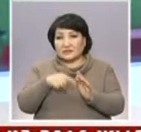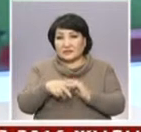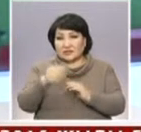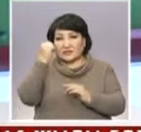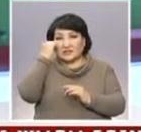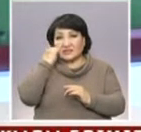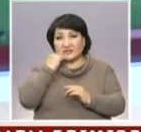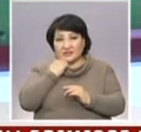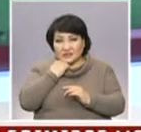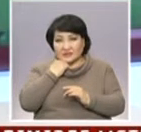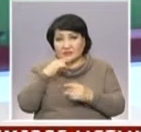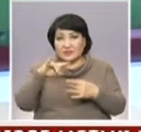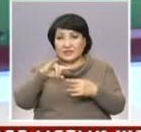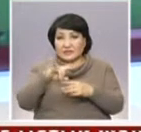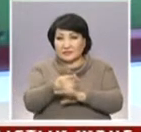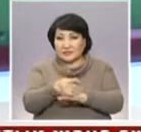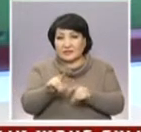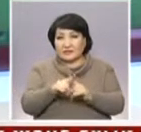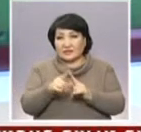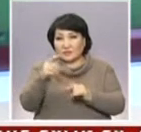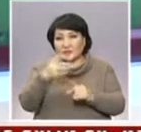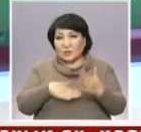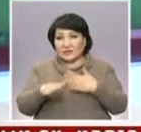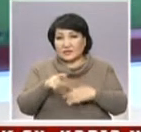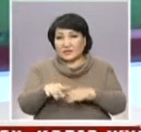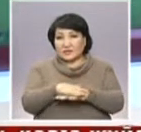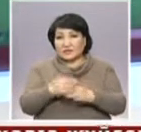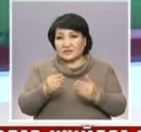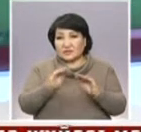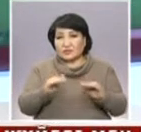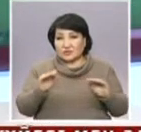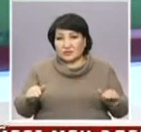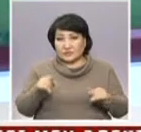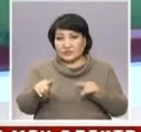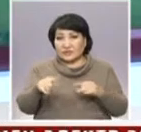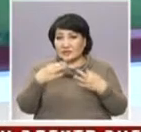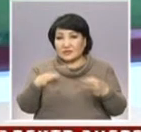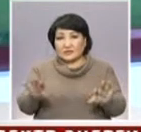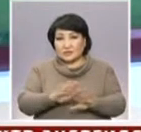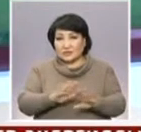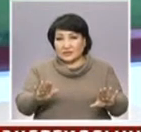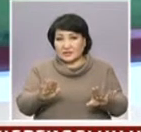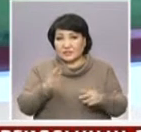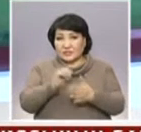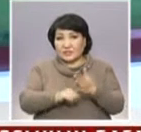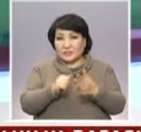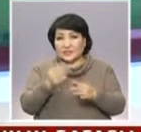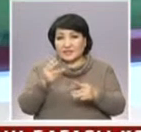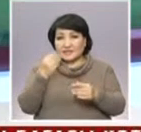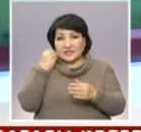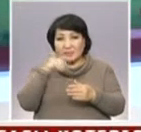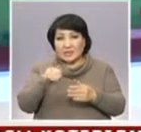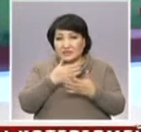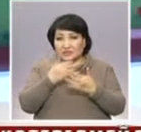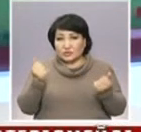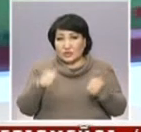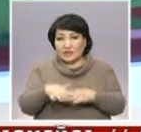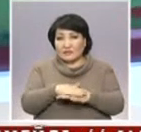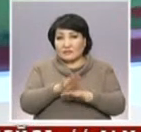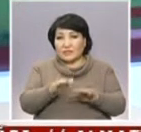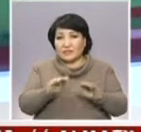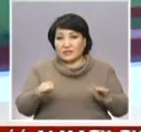тесілген. Ауаста қуанған жұрт бүгінде бүлдіршіндерін мұнда жібермейді. Себебі сапасыз алаң бала өміріне қауіпті. Аршын